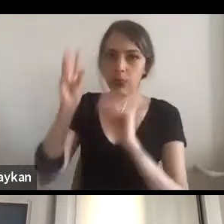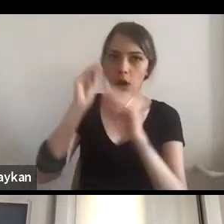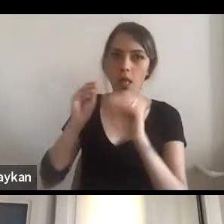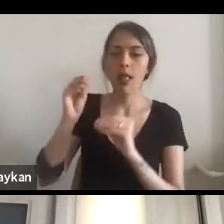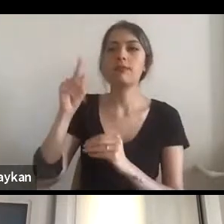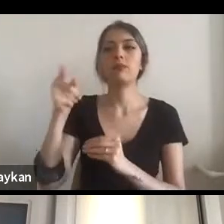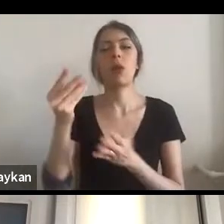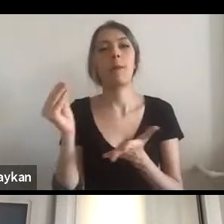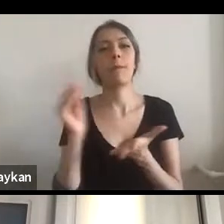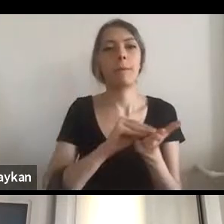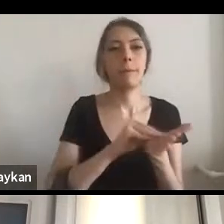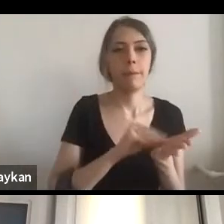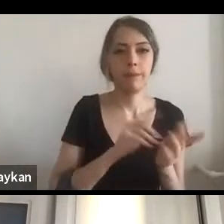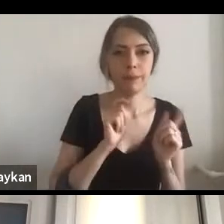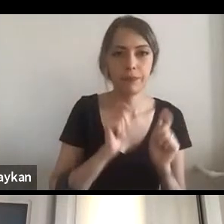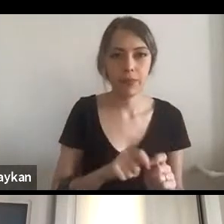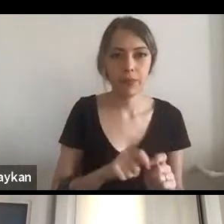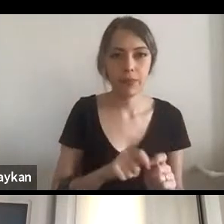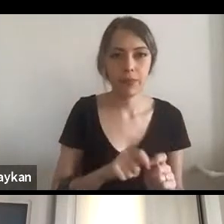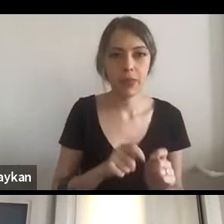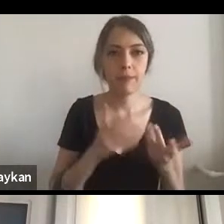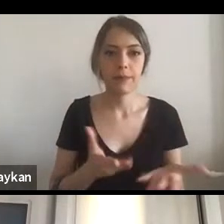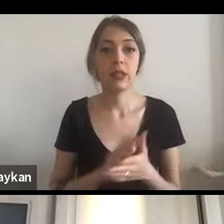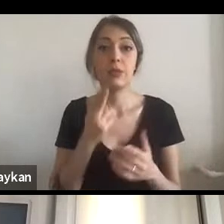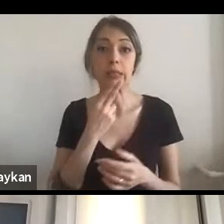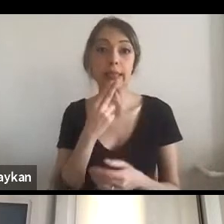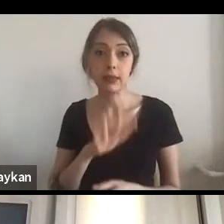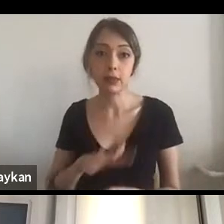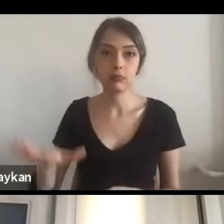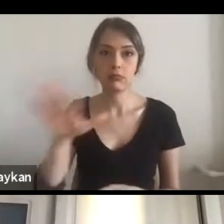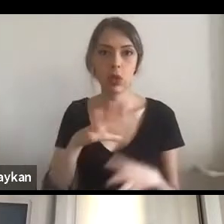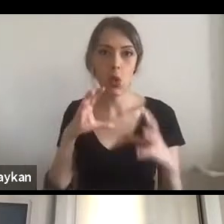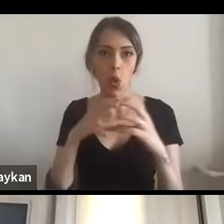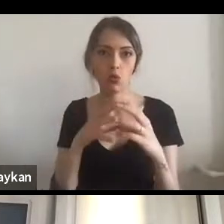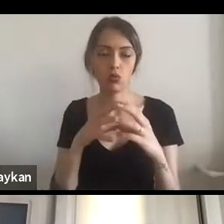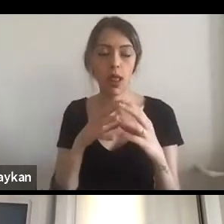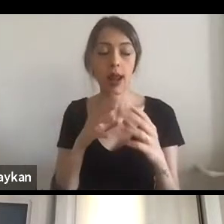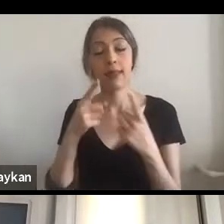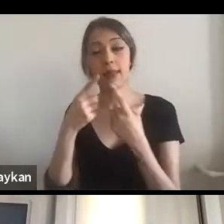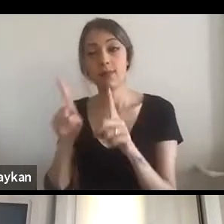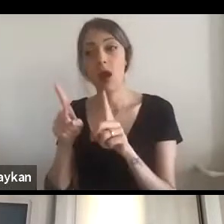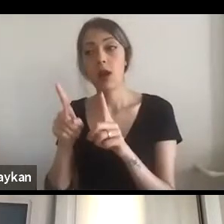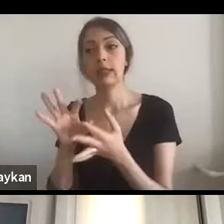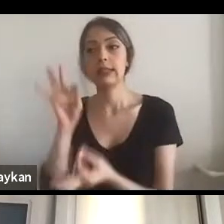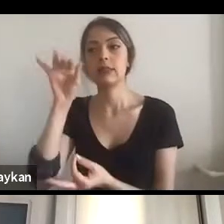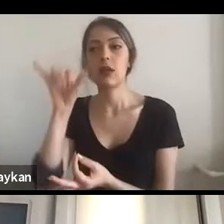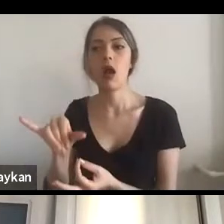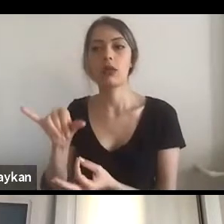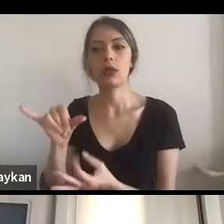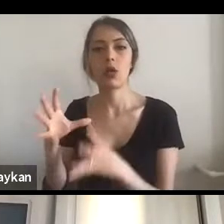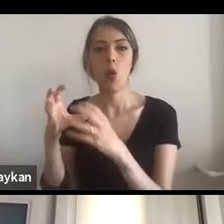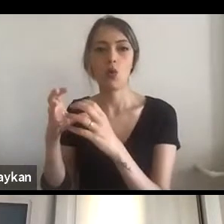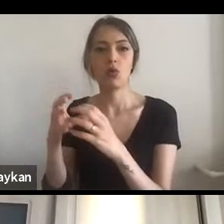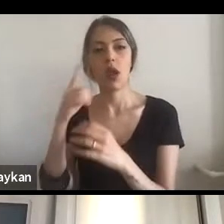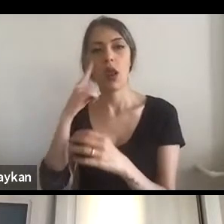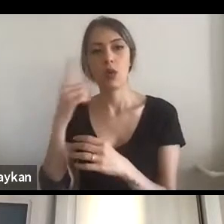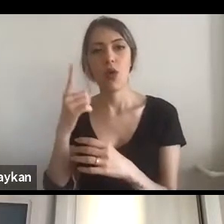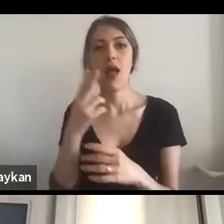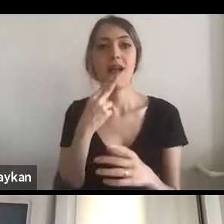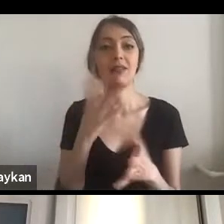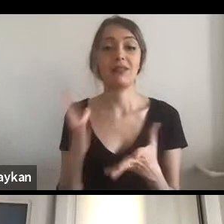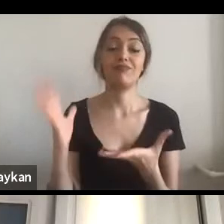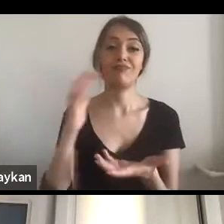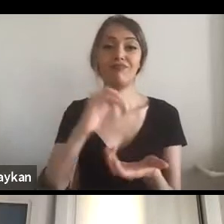yerleştirdik. Şimdi tabii kadın örgütleri diğer insan hakları örgütlerinden daha iyi örgütlüler, ağlar çok